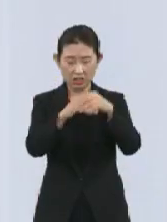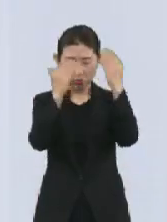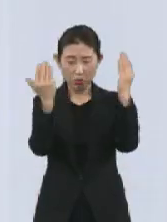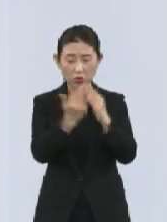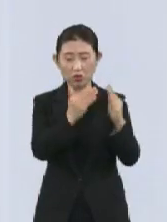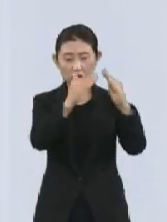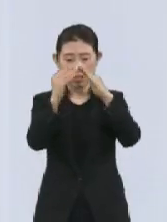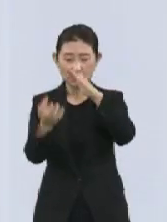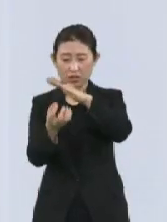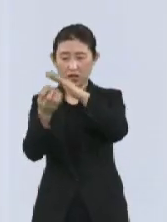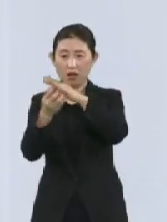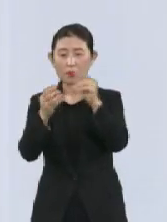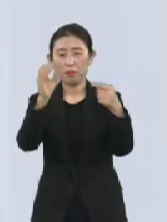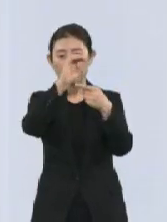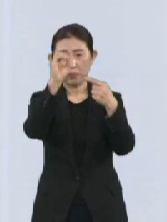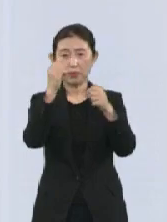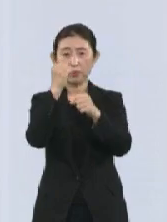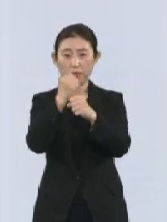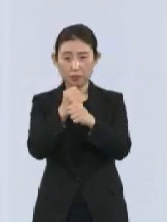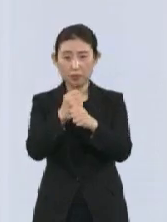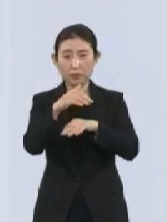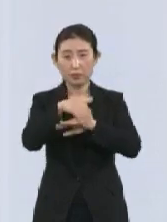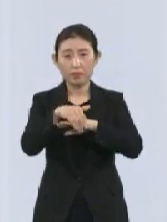100% 로 늘린다는 계획입니다